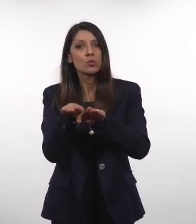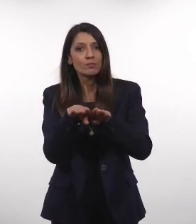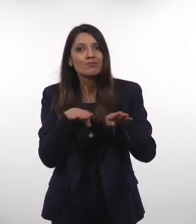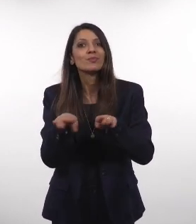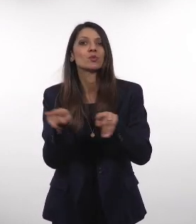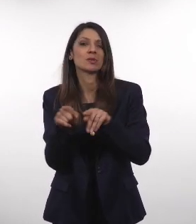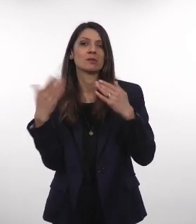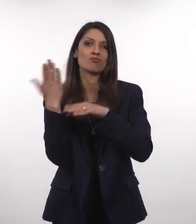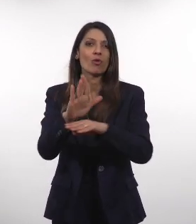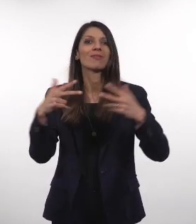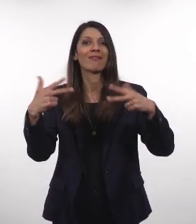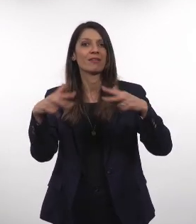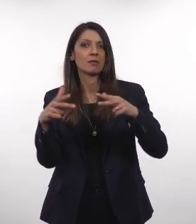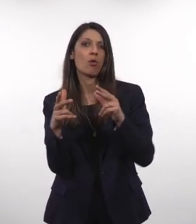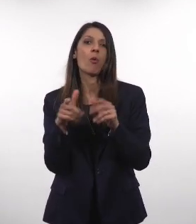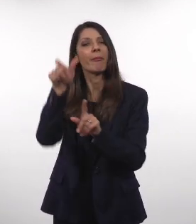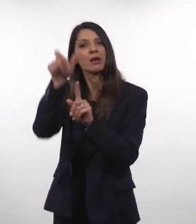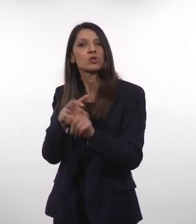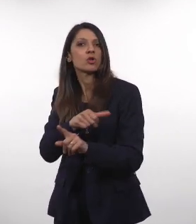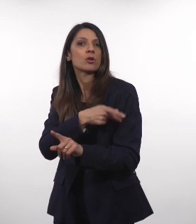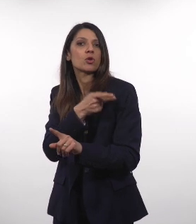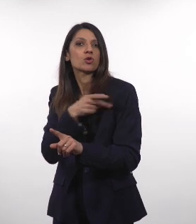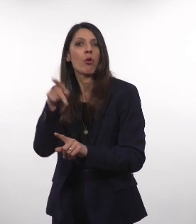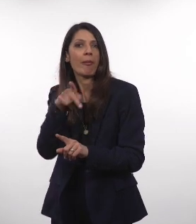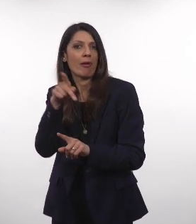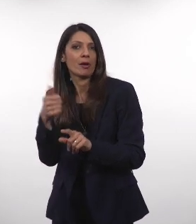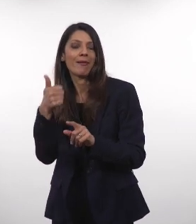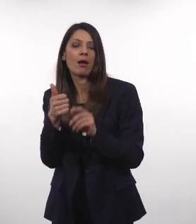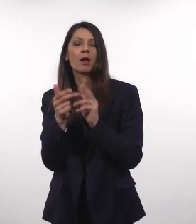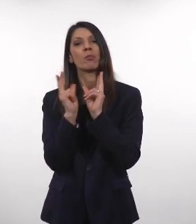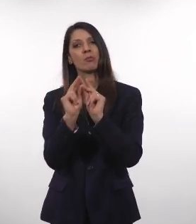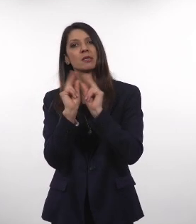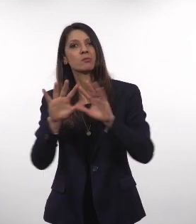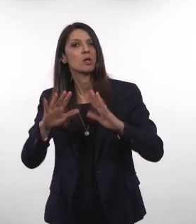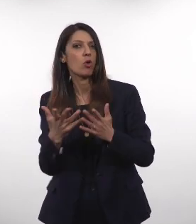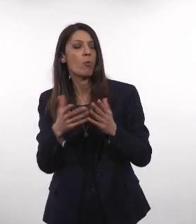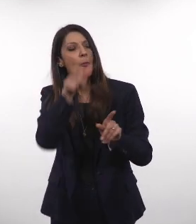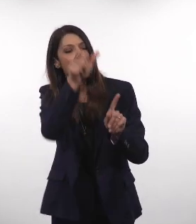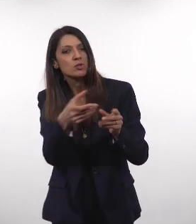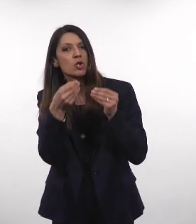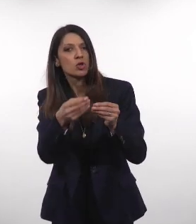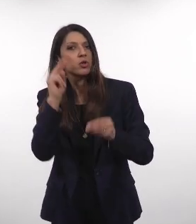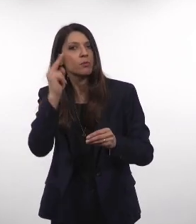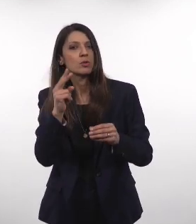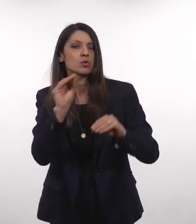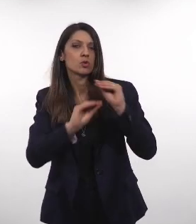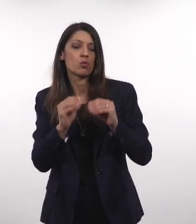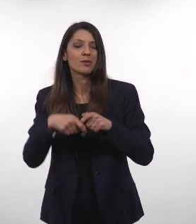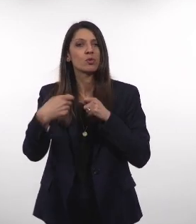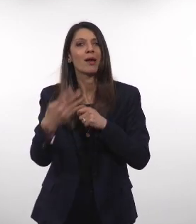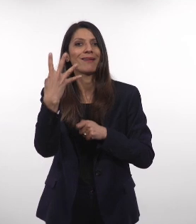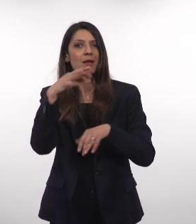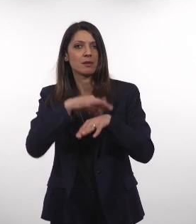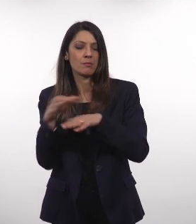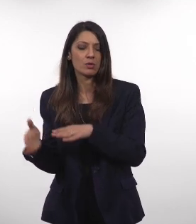qui parle de l'habituation aux soins, qui dure 4 minutes et que vous pouvez retrouver sur le site HandiConnect. Notre deuxième solution chez